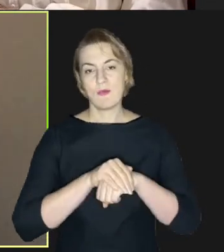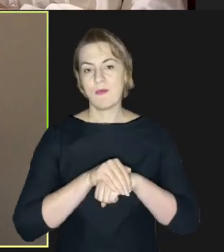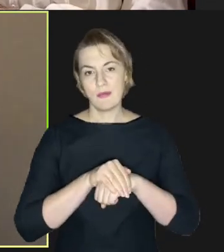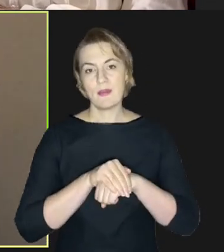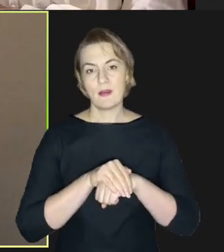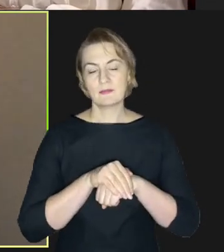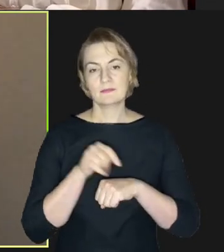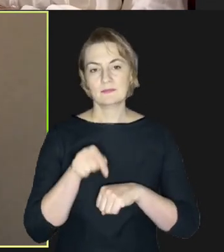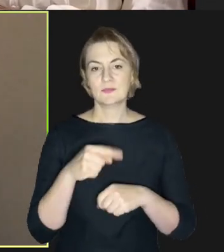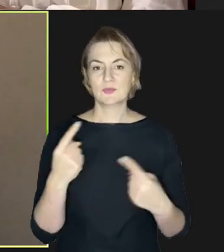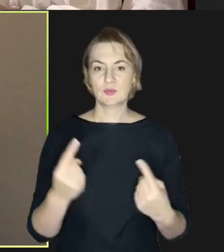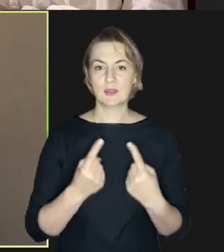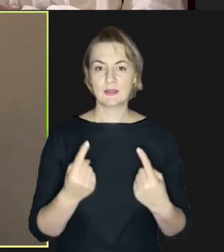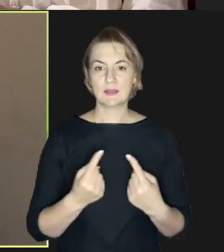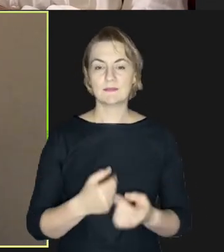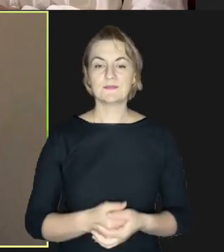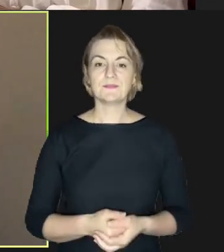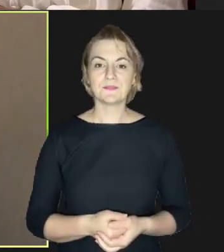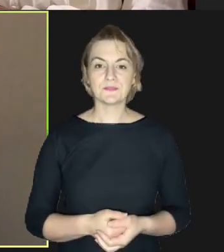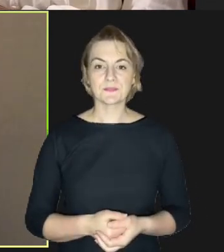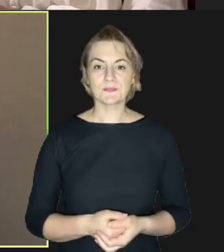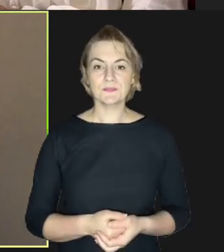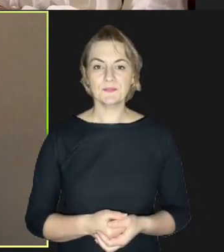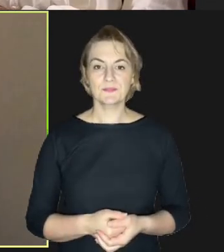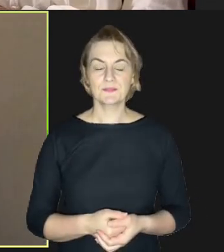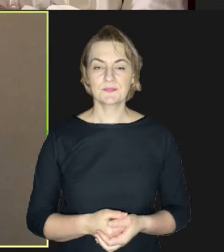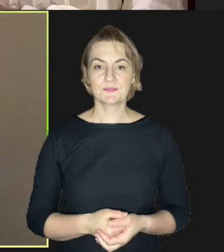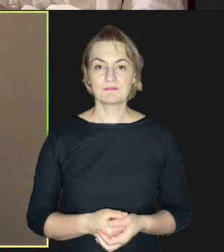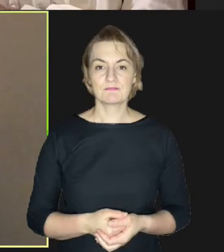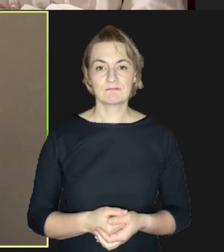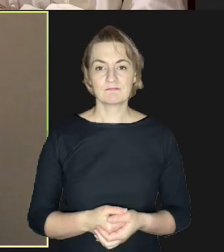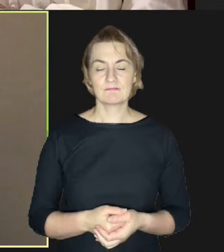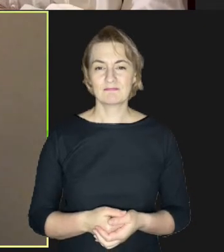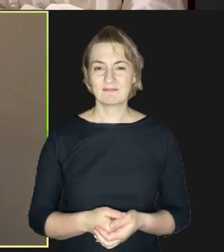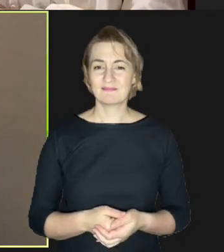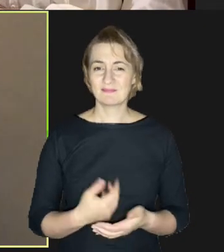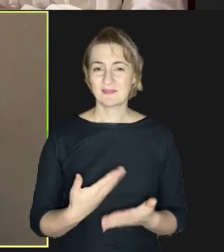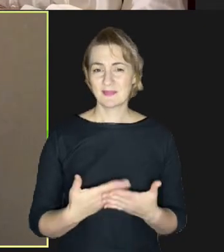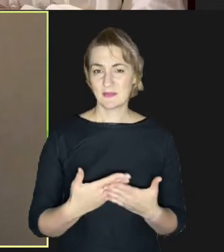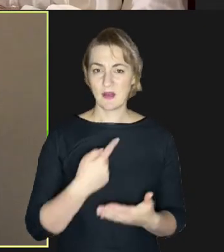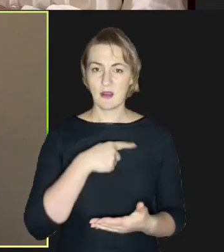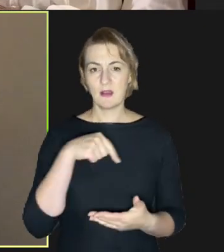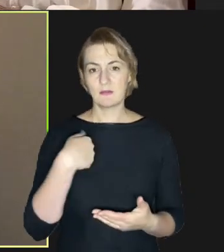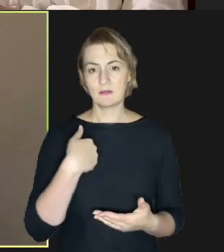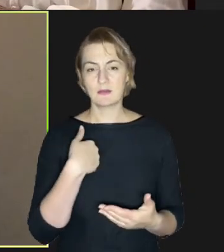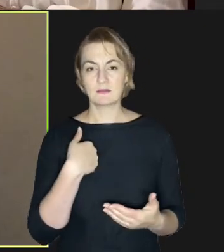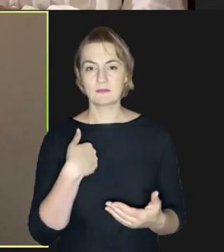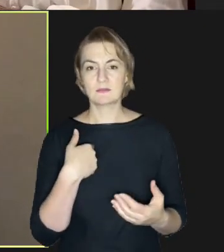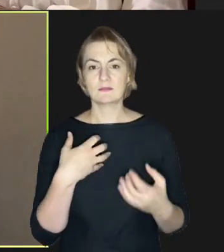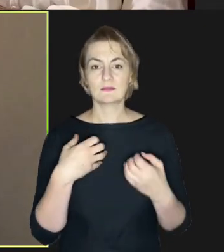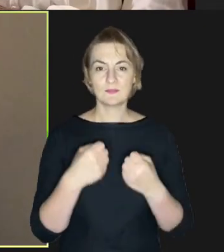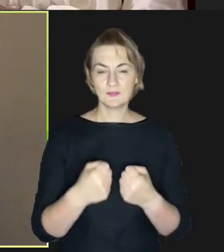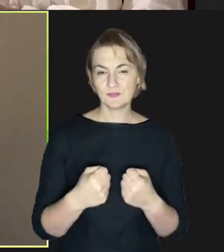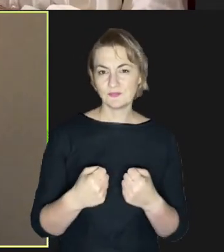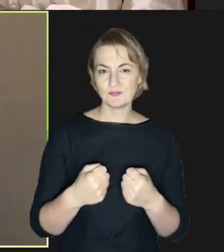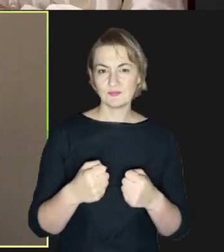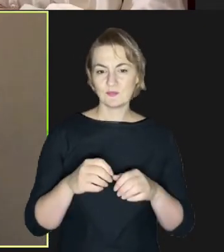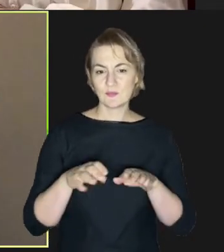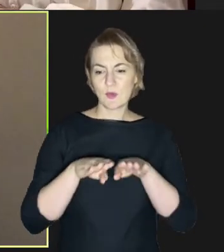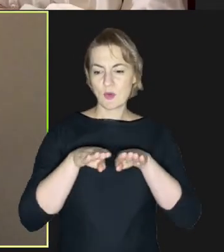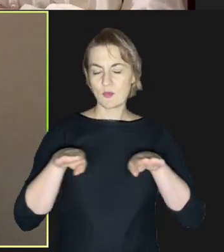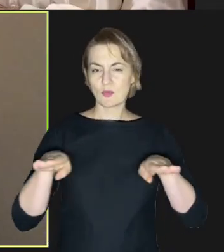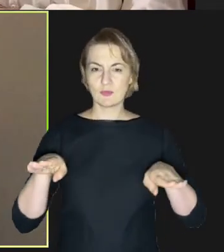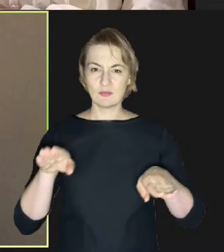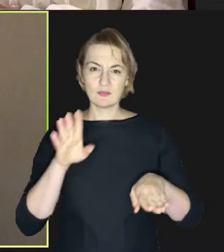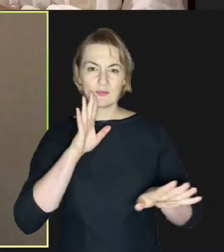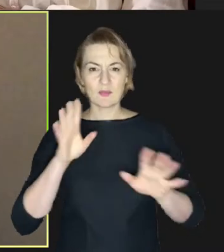rzeczy. No tutaj byłoby bardzo niedobrze, gdybyśmy my się zatrzymali w tej chwili na poziomie jako społeczność